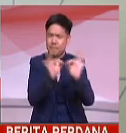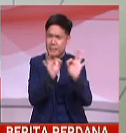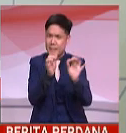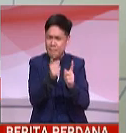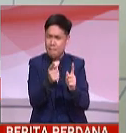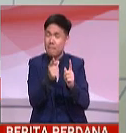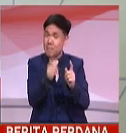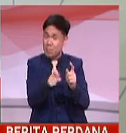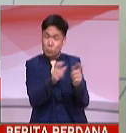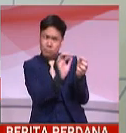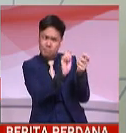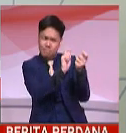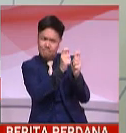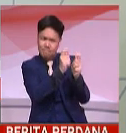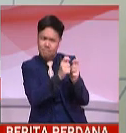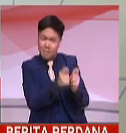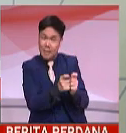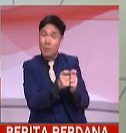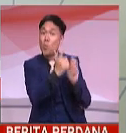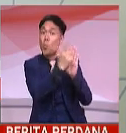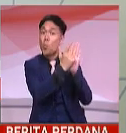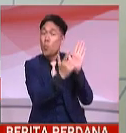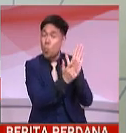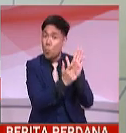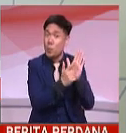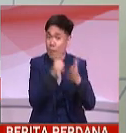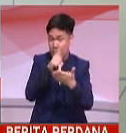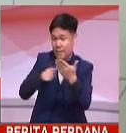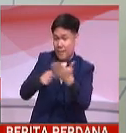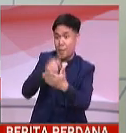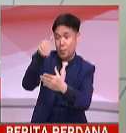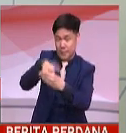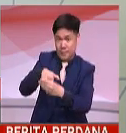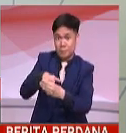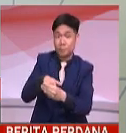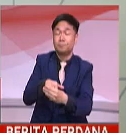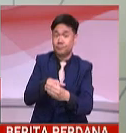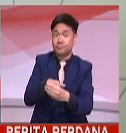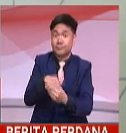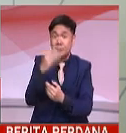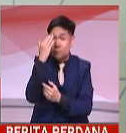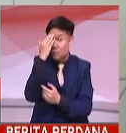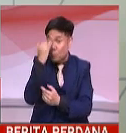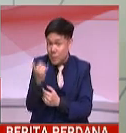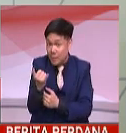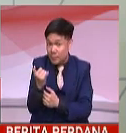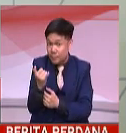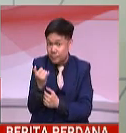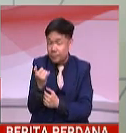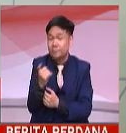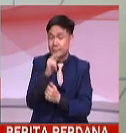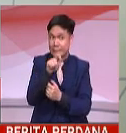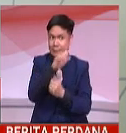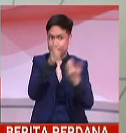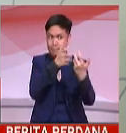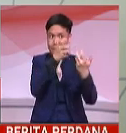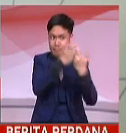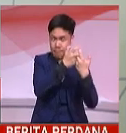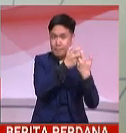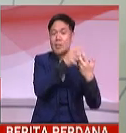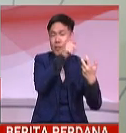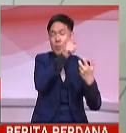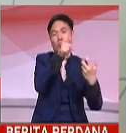peruntukan undang-undang pilihan raya juga mesti dibuat untuk memenuhi pindaan di